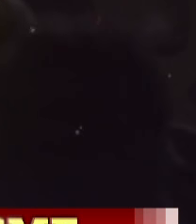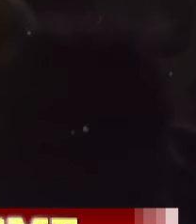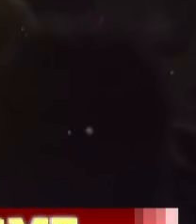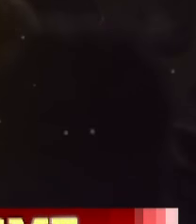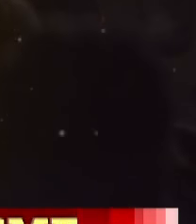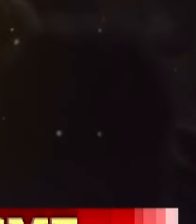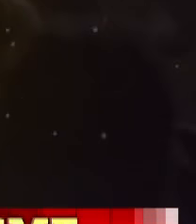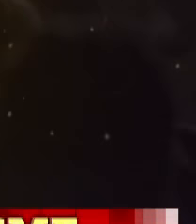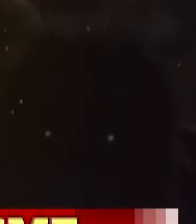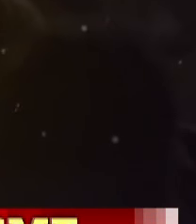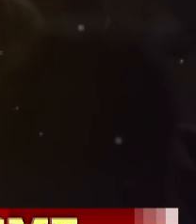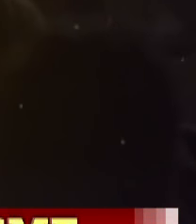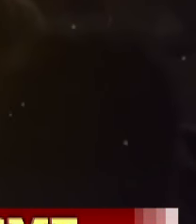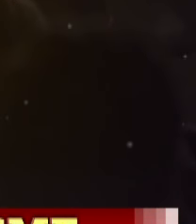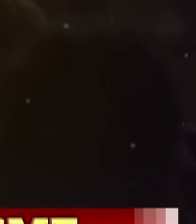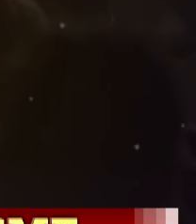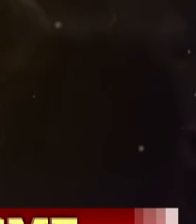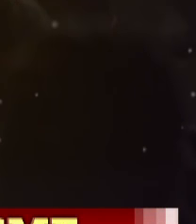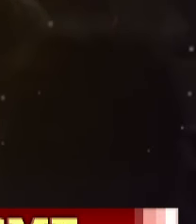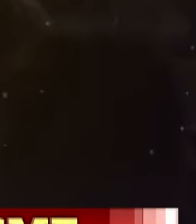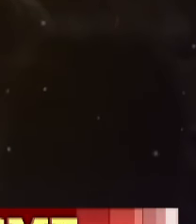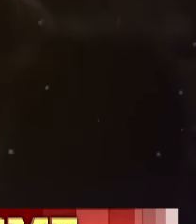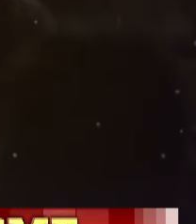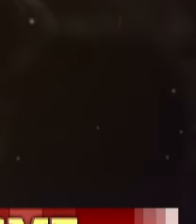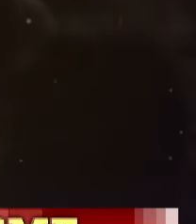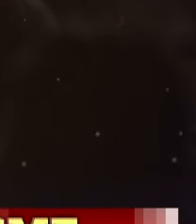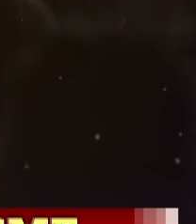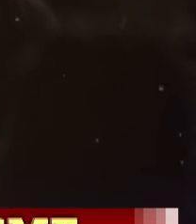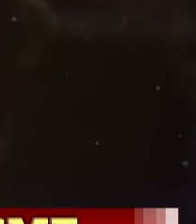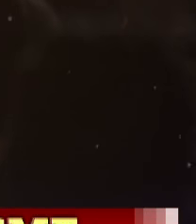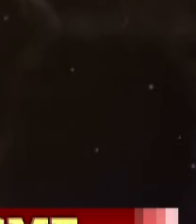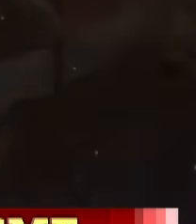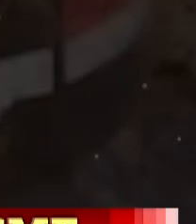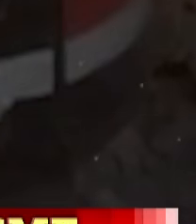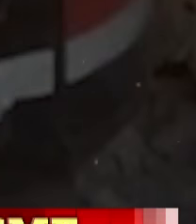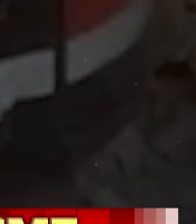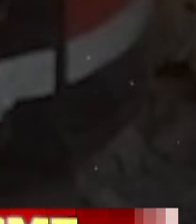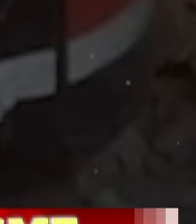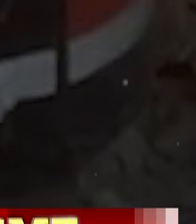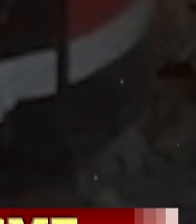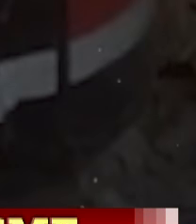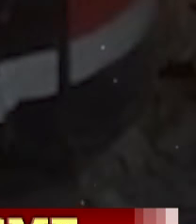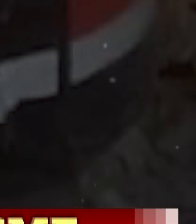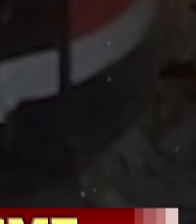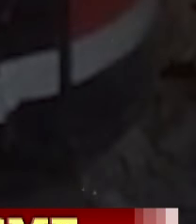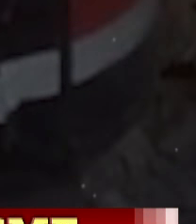nasıl büyürüm sensiz olunca.